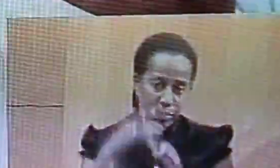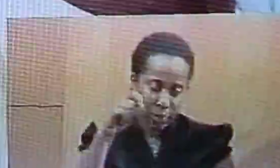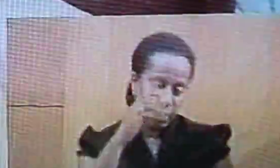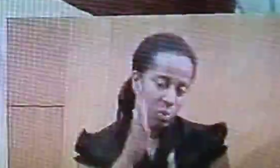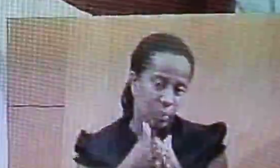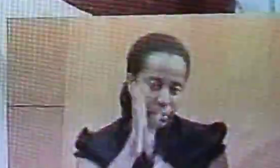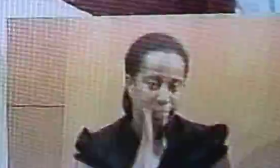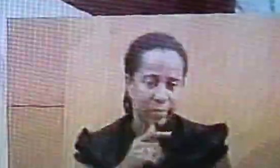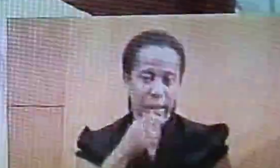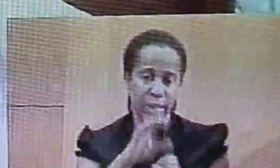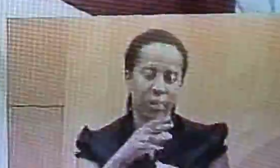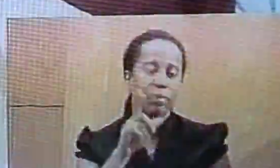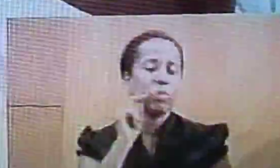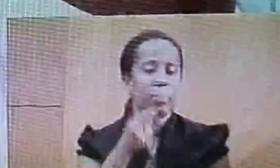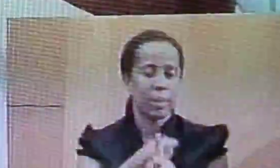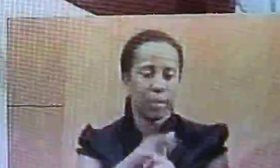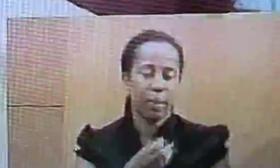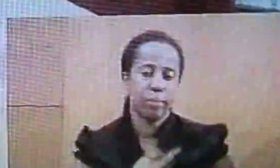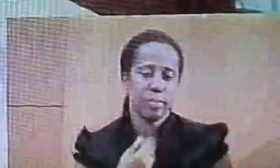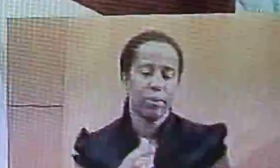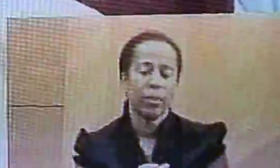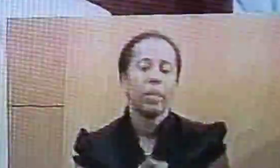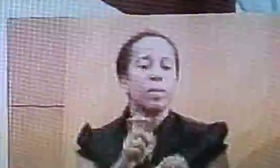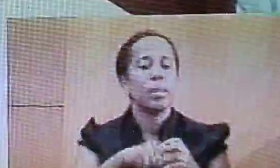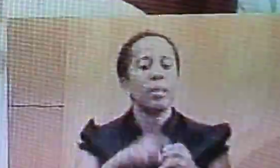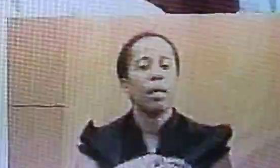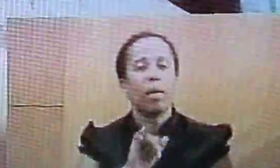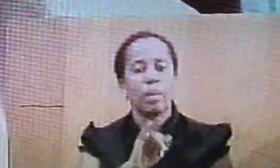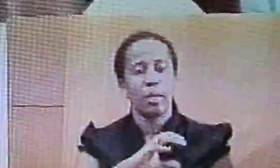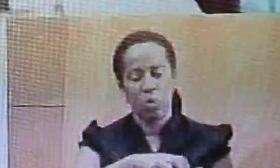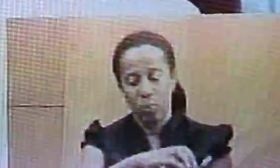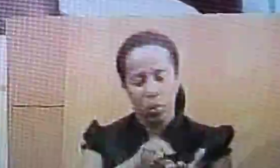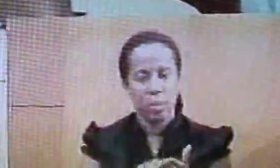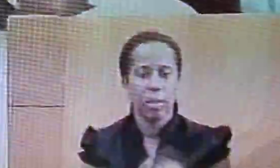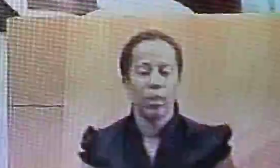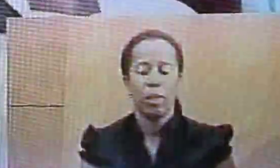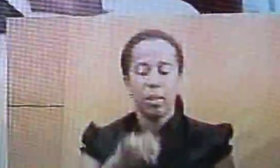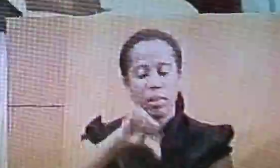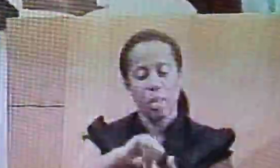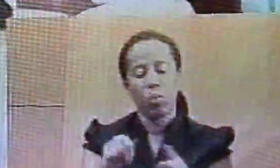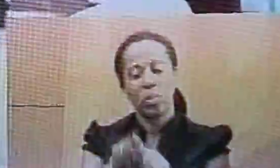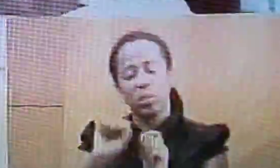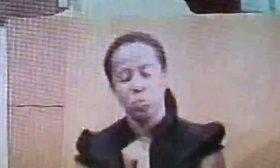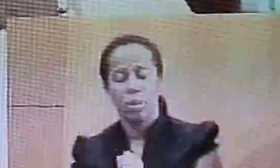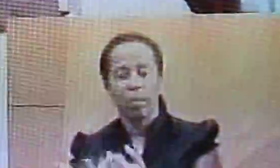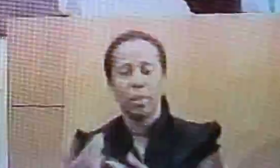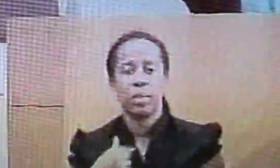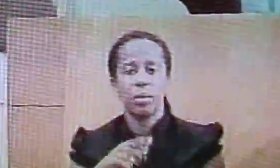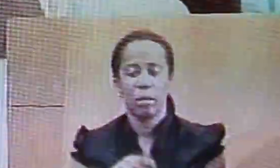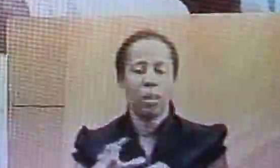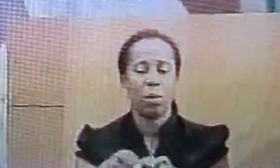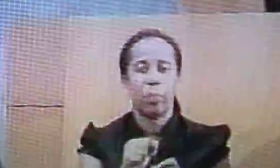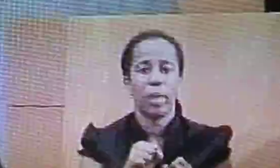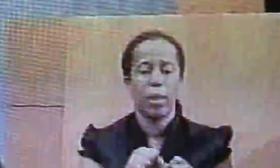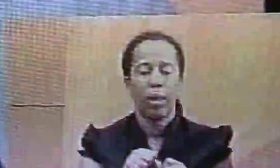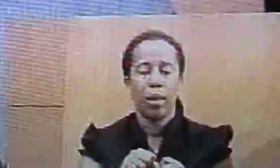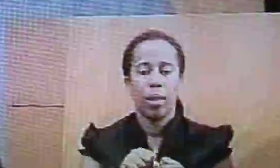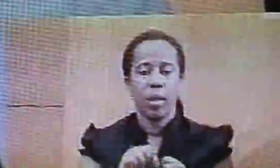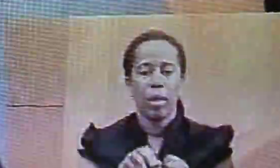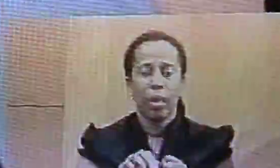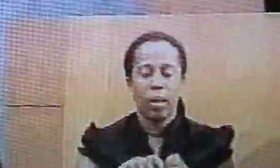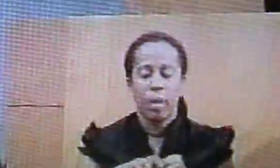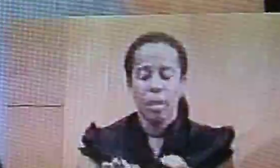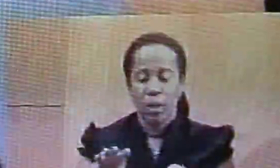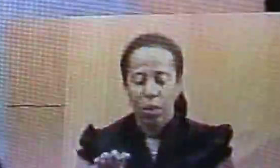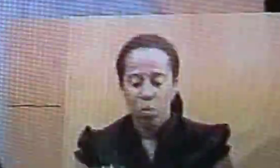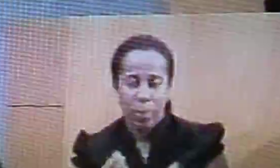D'accord. Donc, le syndicat intercommunal du centre et du sud de la Martinique a récupéré cette compétence eau et